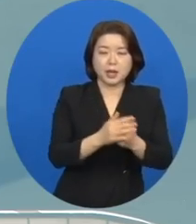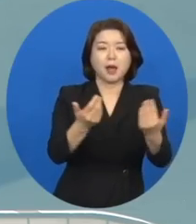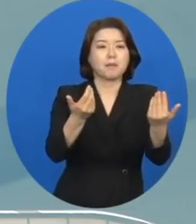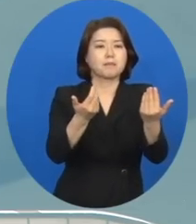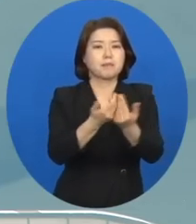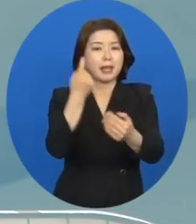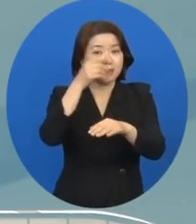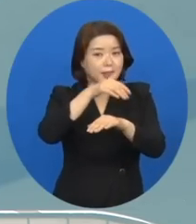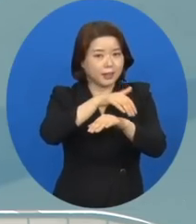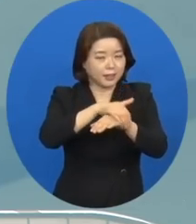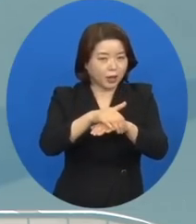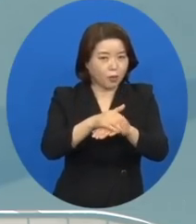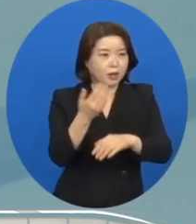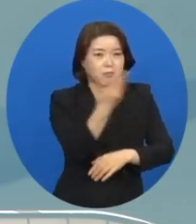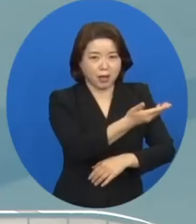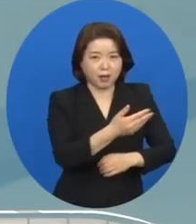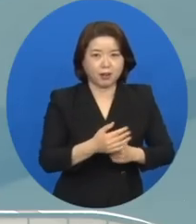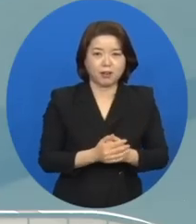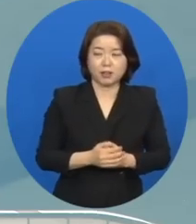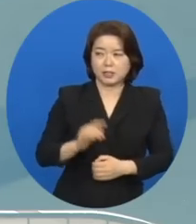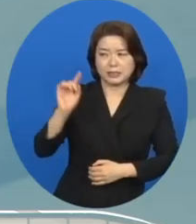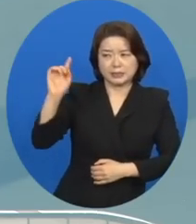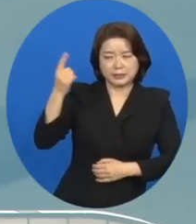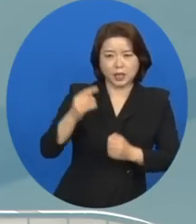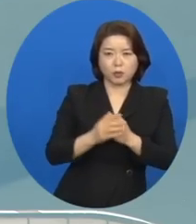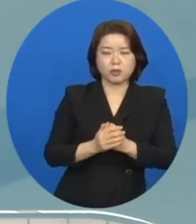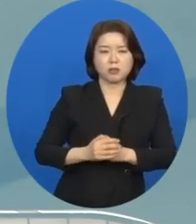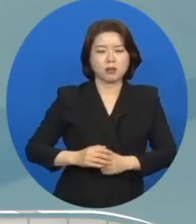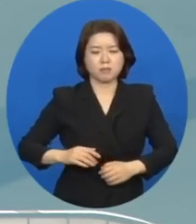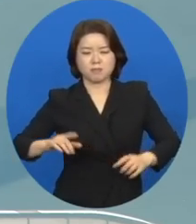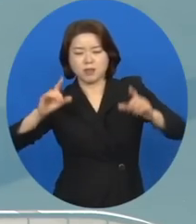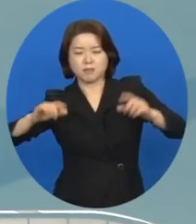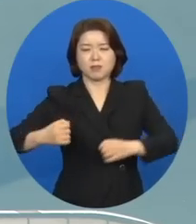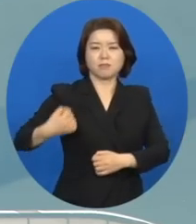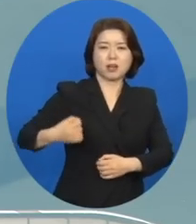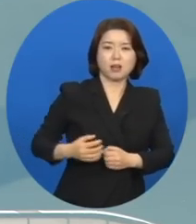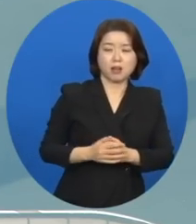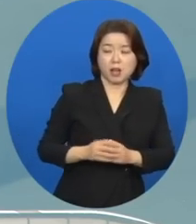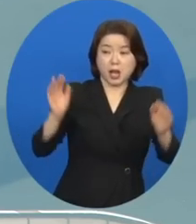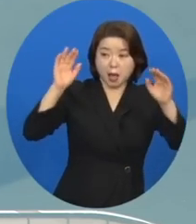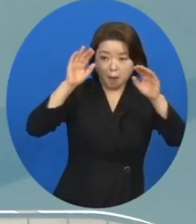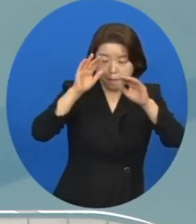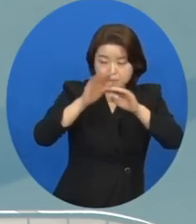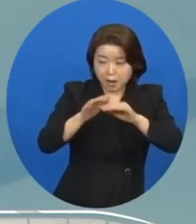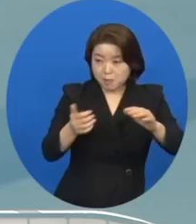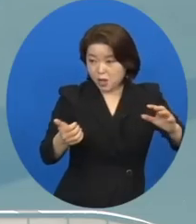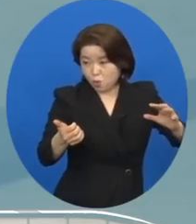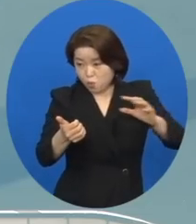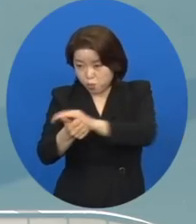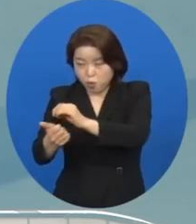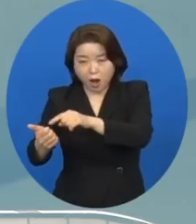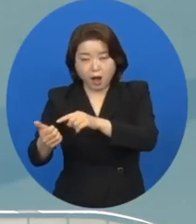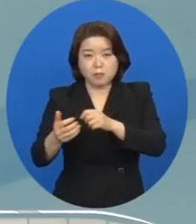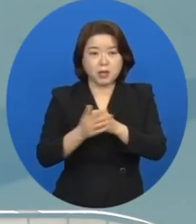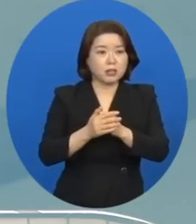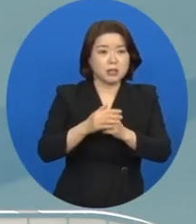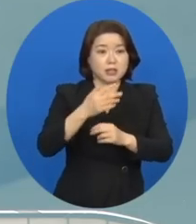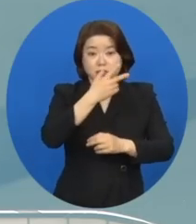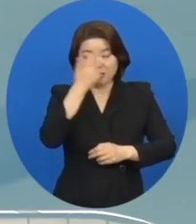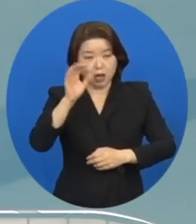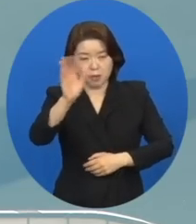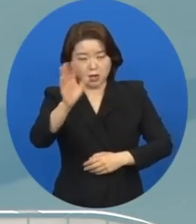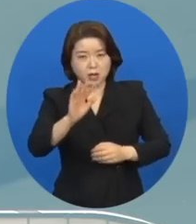전략을 펼칩니다. 다윗 왕은 백전노장입니다. 밤에 습격하면 밤에 잠도 안 자고 분명히 기다렸다가 우리가